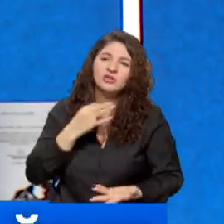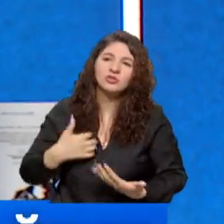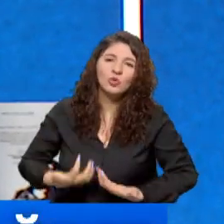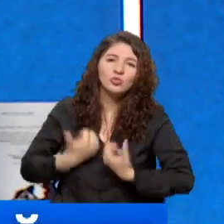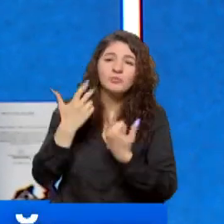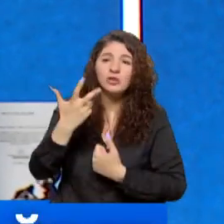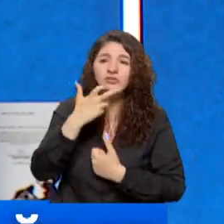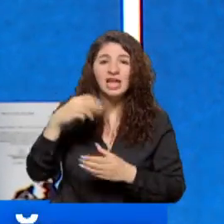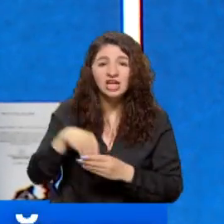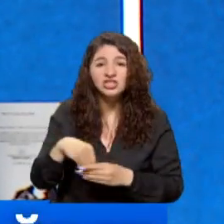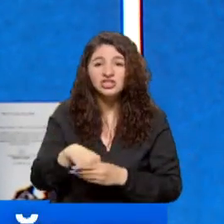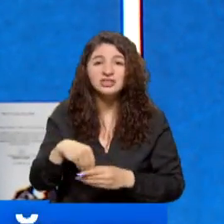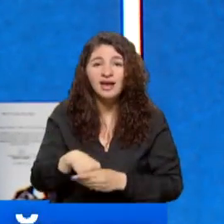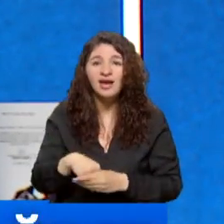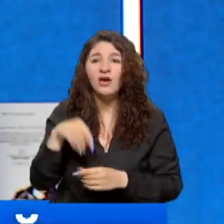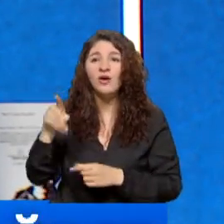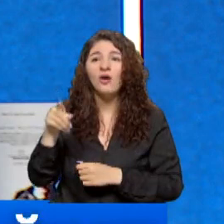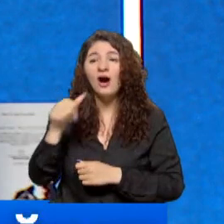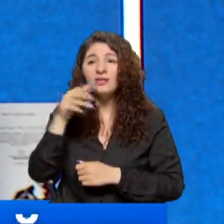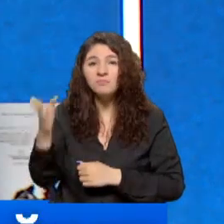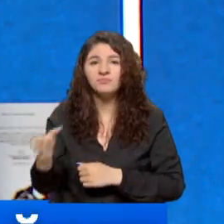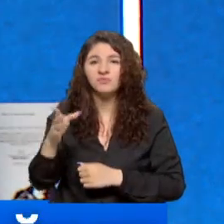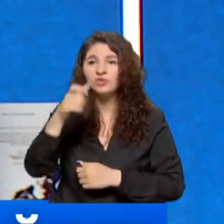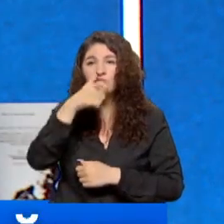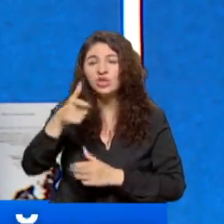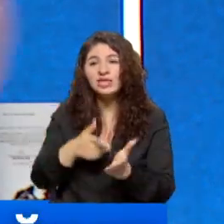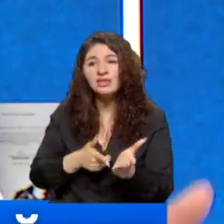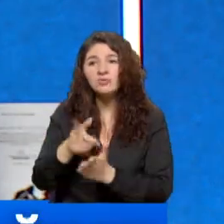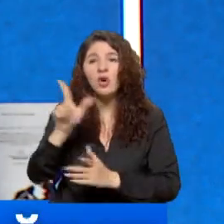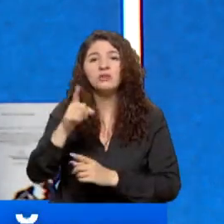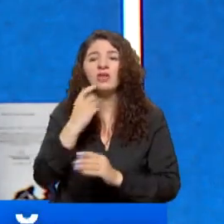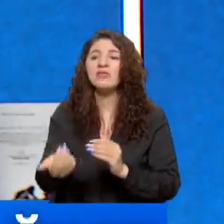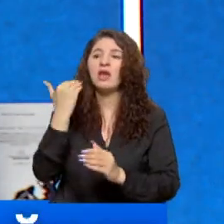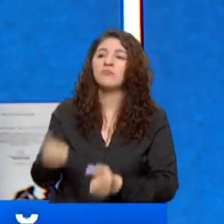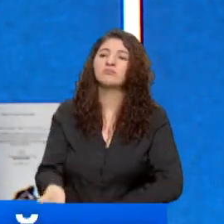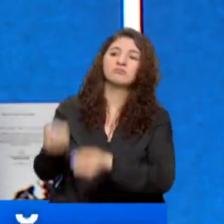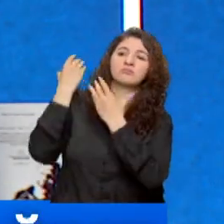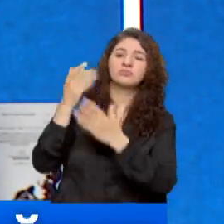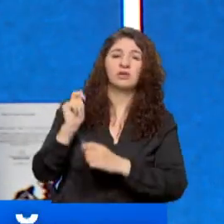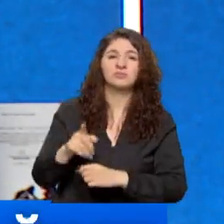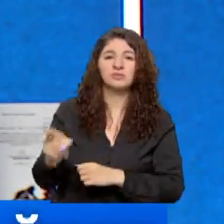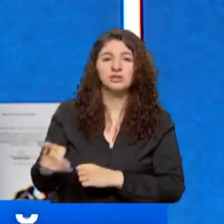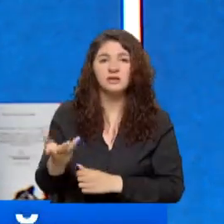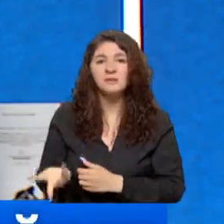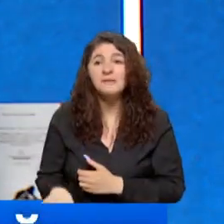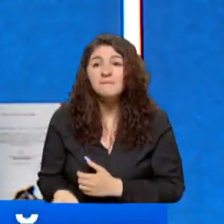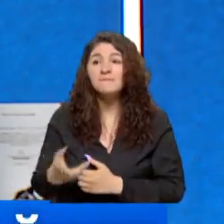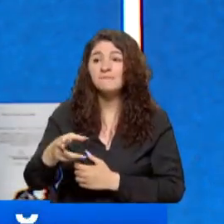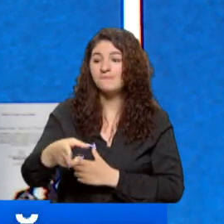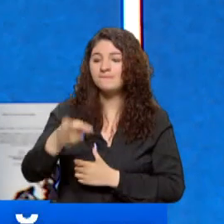kurtardık ama üç sene içerisinde o adam Türkiye tarımını 10 sene geriye getirdi Ve